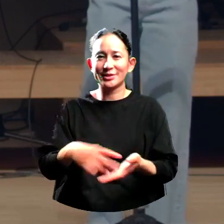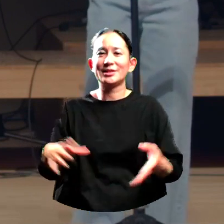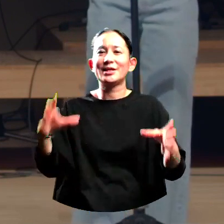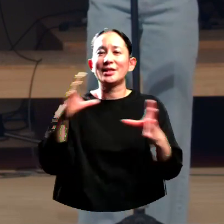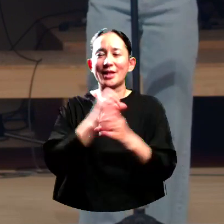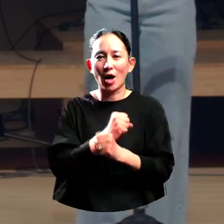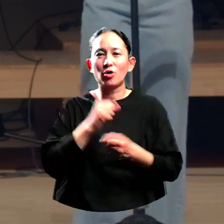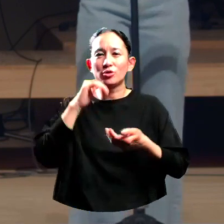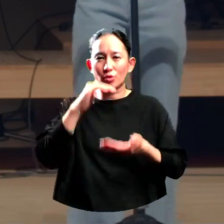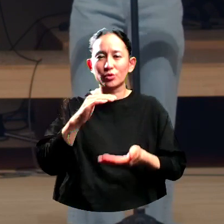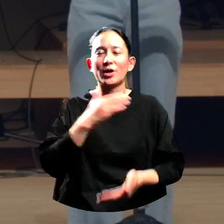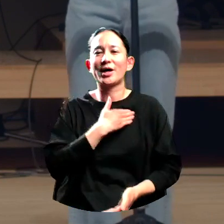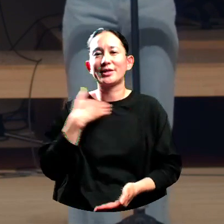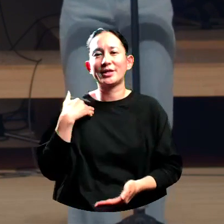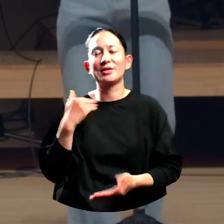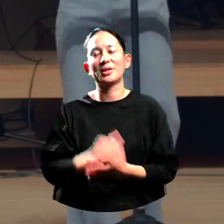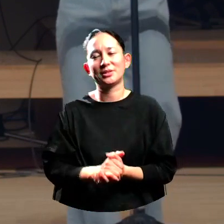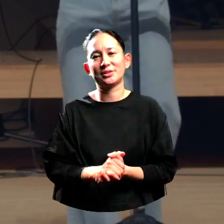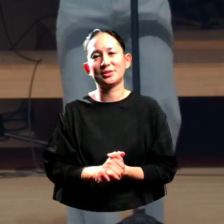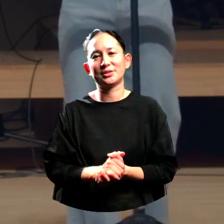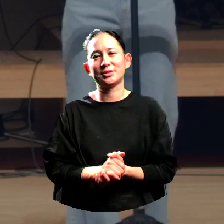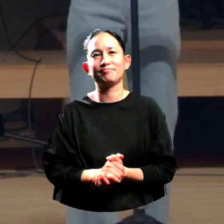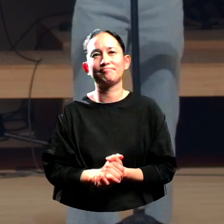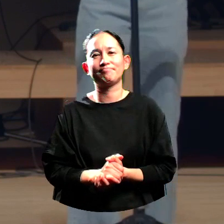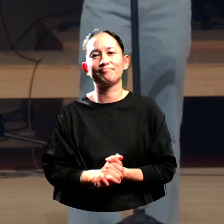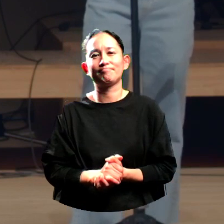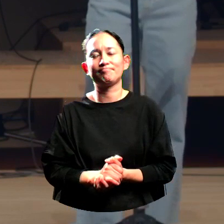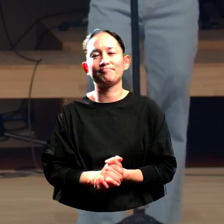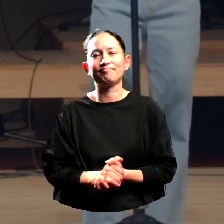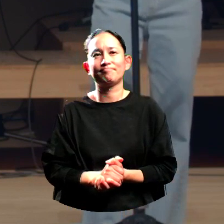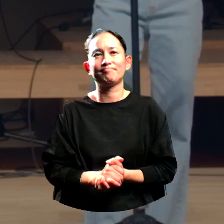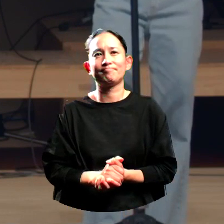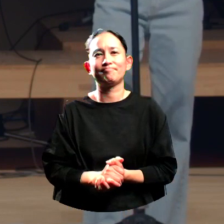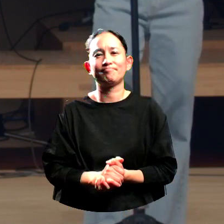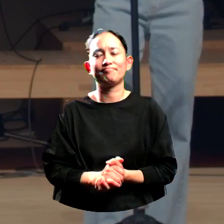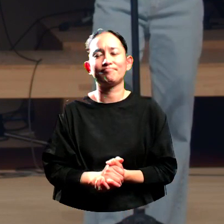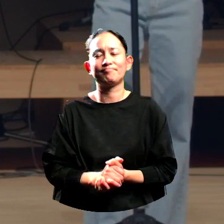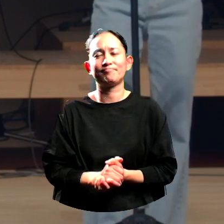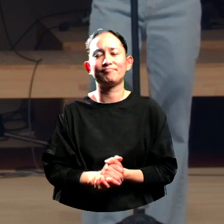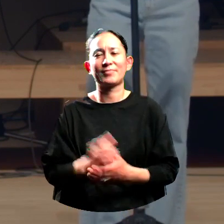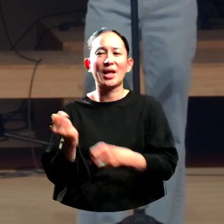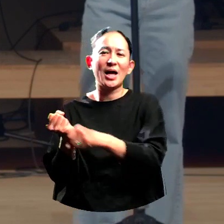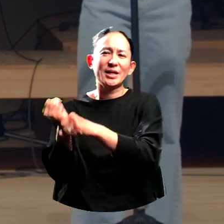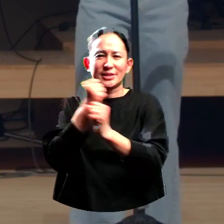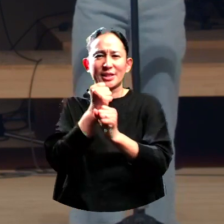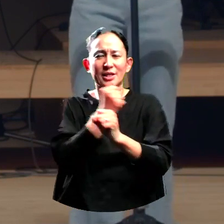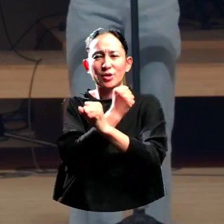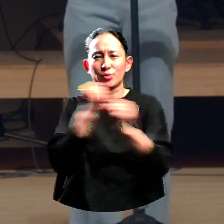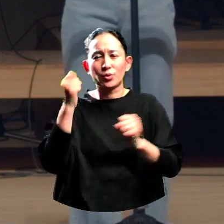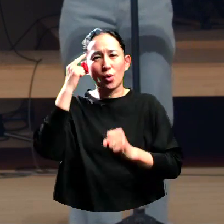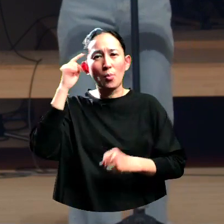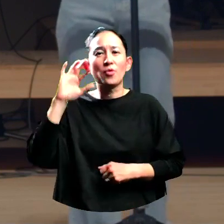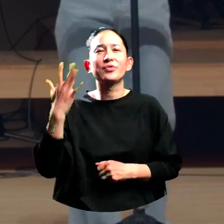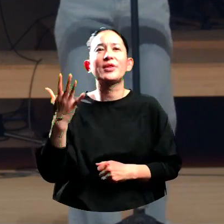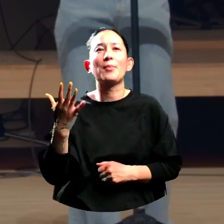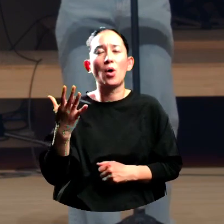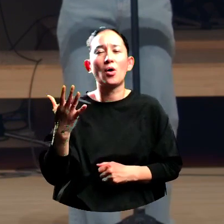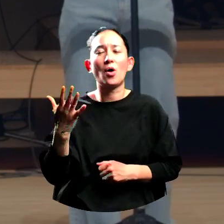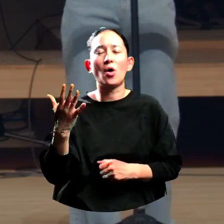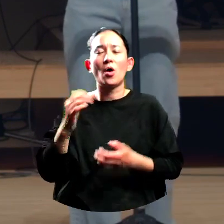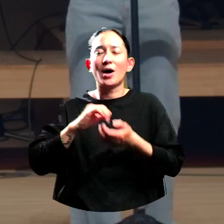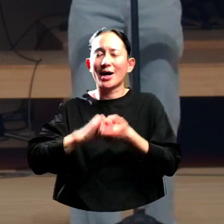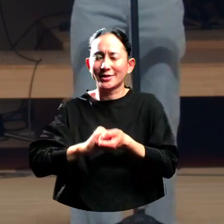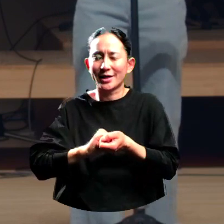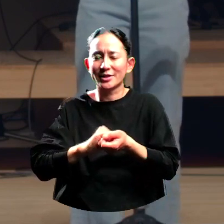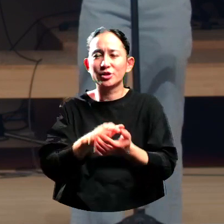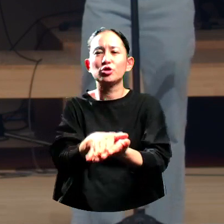in Jesus Christ, that's all you need to get back up. どんなに再起不能と思えても、必ず起死回生、復活の力が